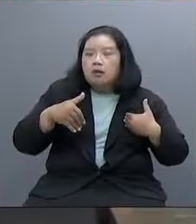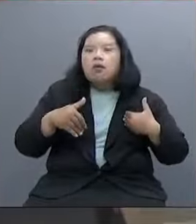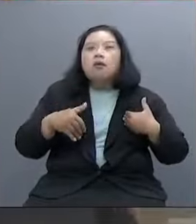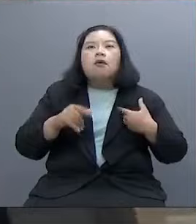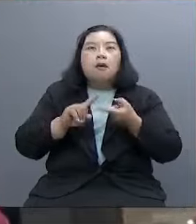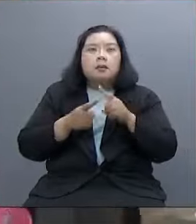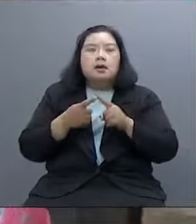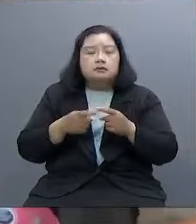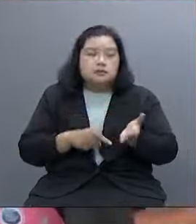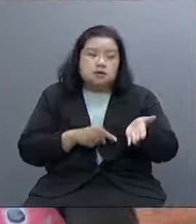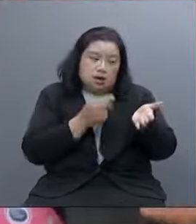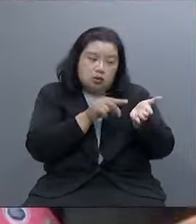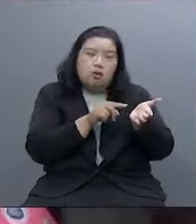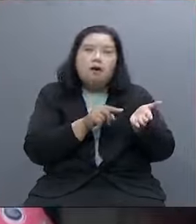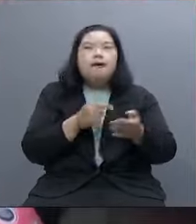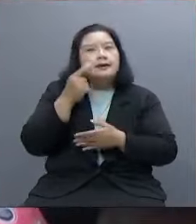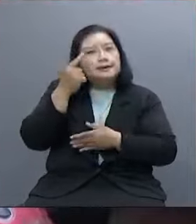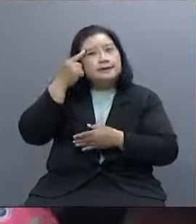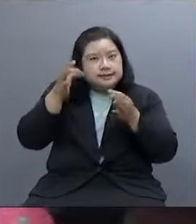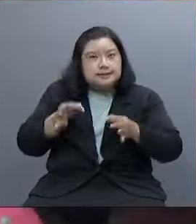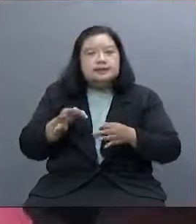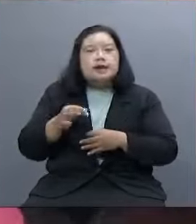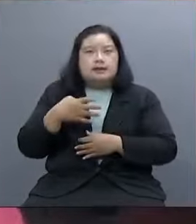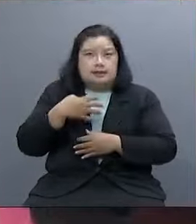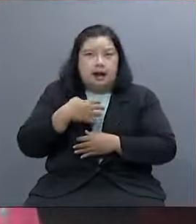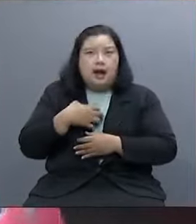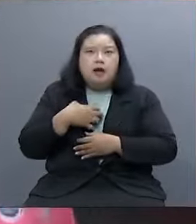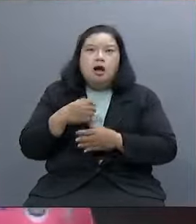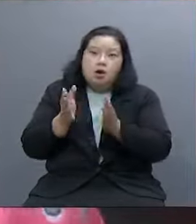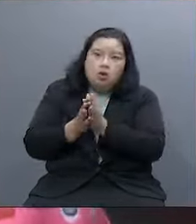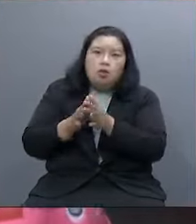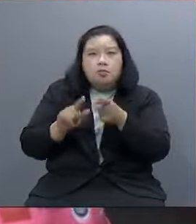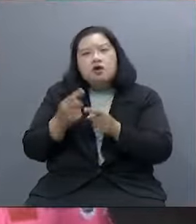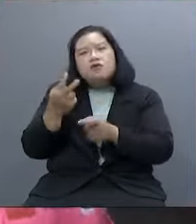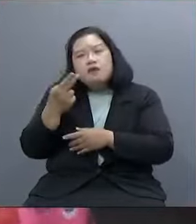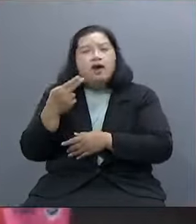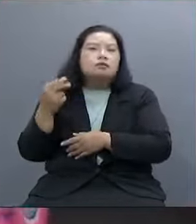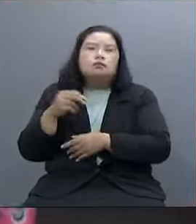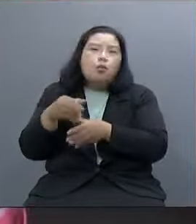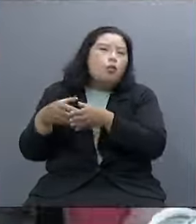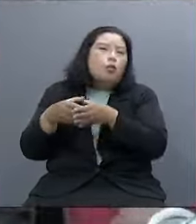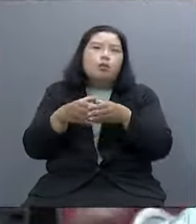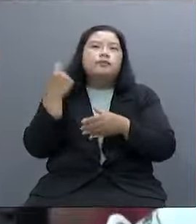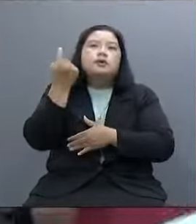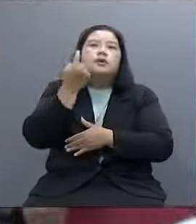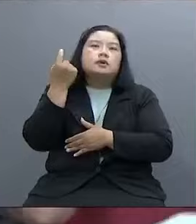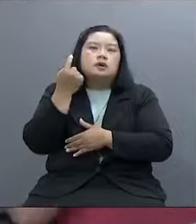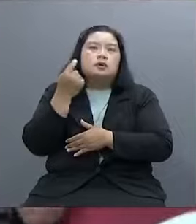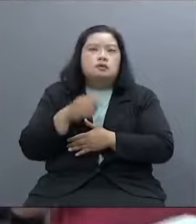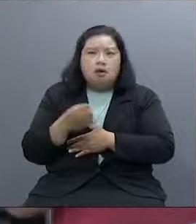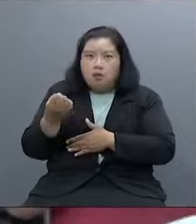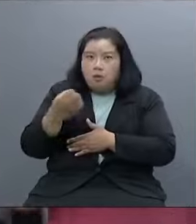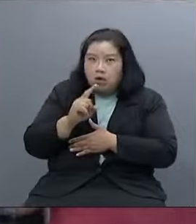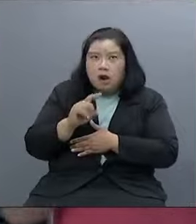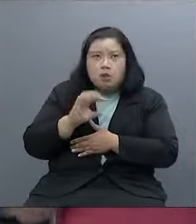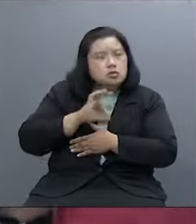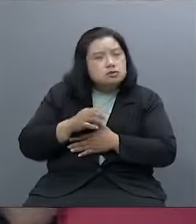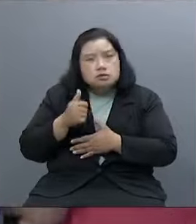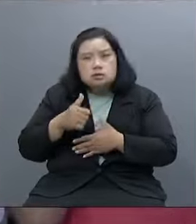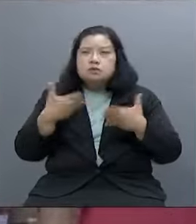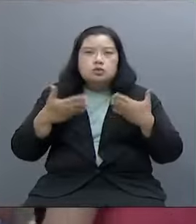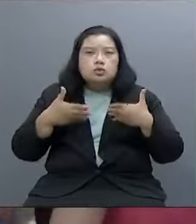าก็เลยตัดสินใจมาในปีนี้แล้วก็ชวนแฟนแล้วก็เพื่อนๆอีกหลายคนมาเที่ยวด้วยกันนะคะบอกเลยค่ะว่าไม่ผิดหวังที่ได้มาเพราะว่